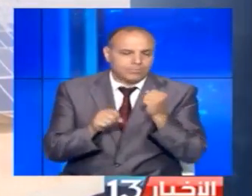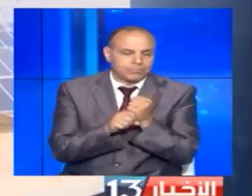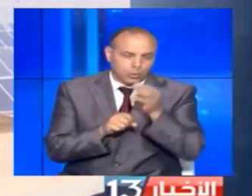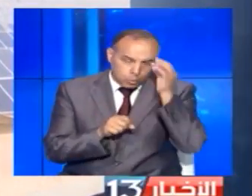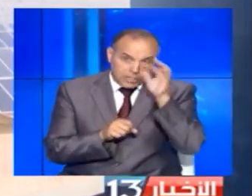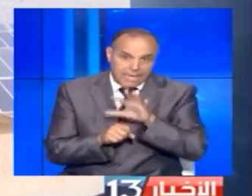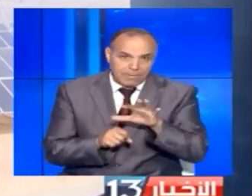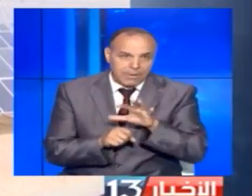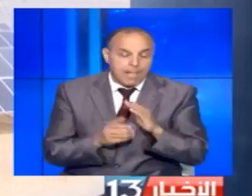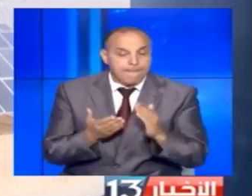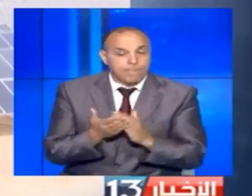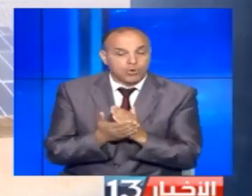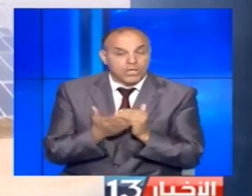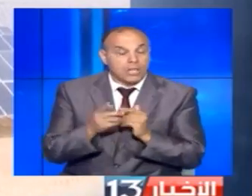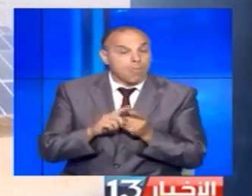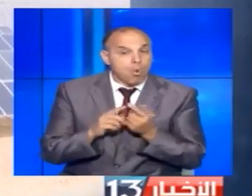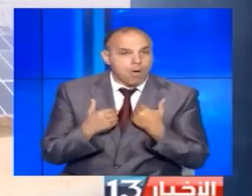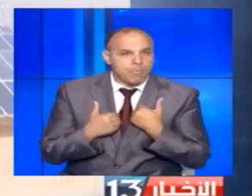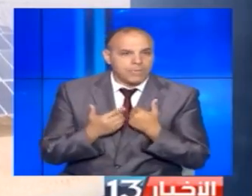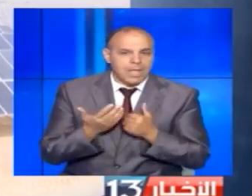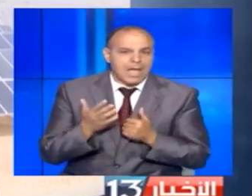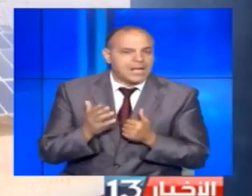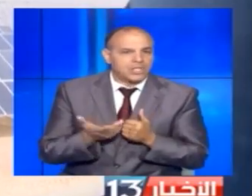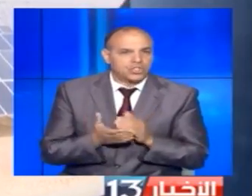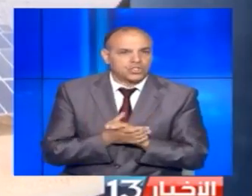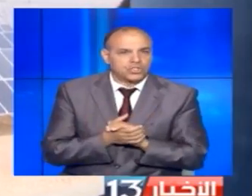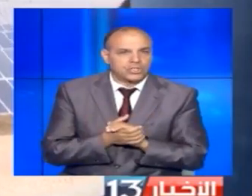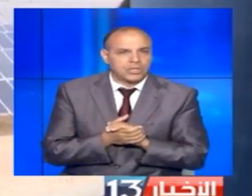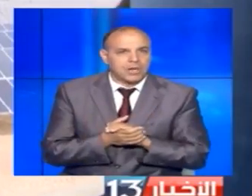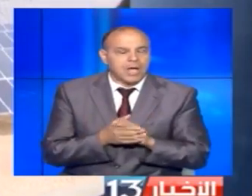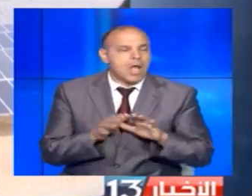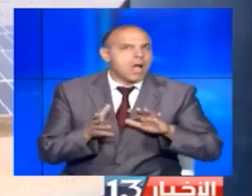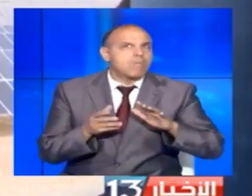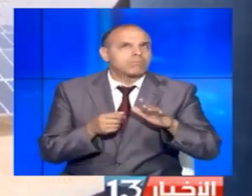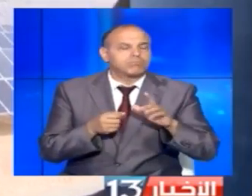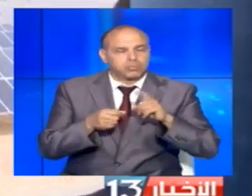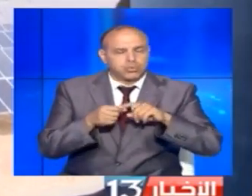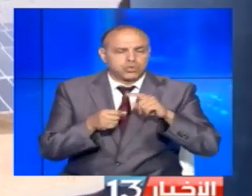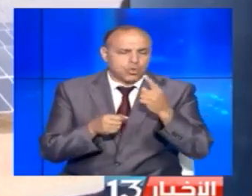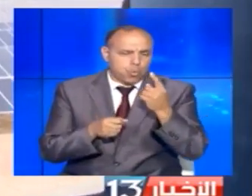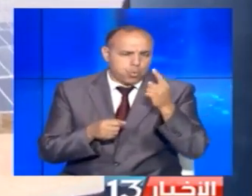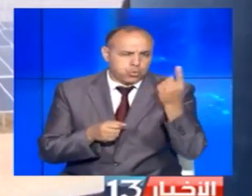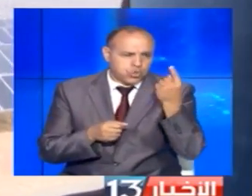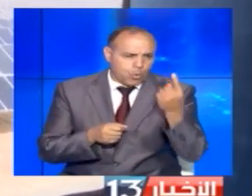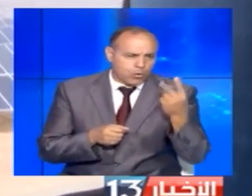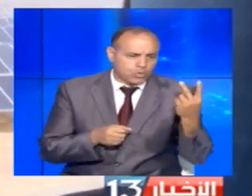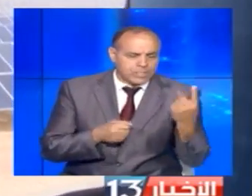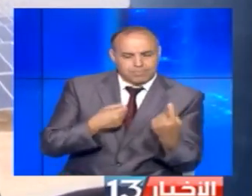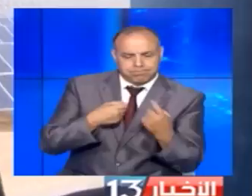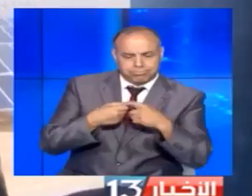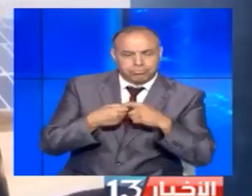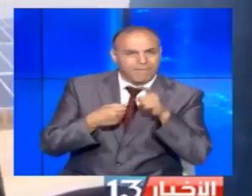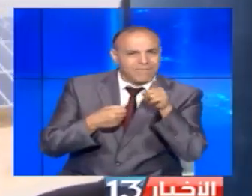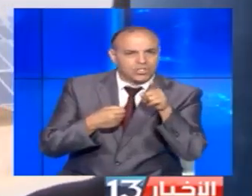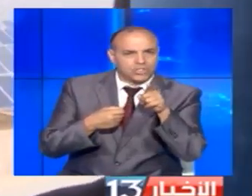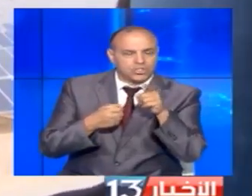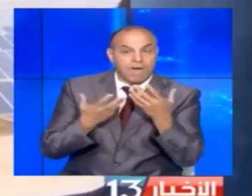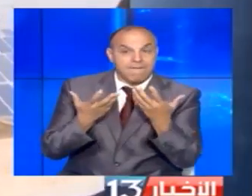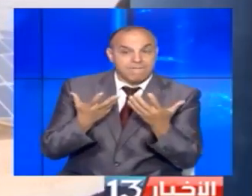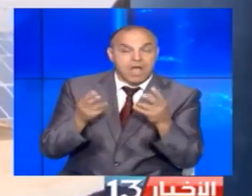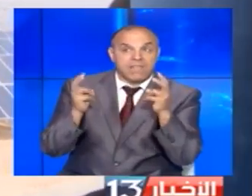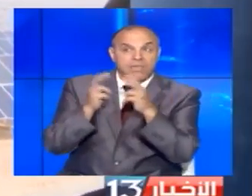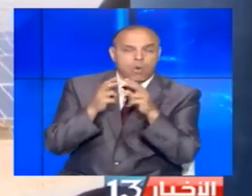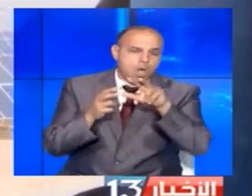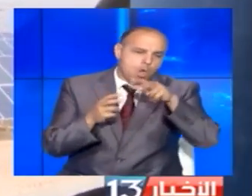التونسي. المشروع هذا مهم جدا لأنه معناها باش يغطي تقريب توزر 1 وتوزر 2 باش تغطي تقريب حاجيات